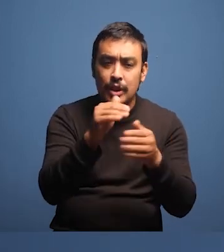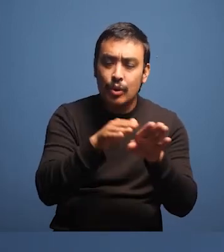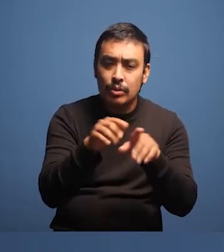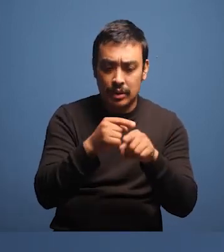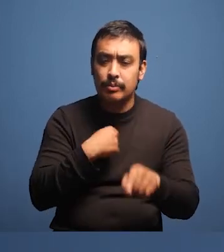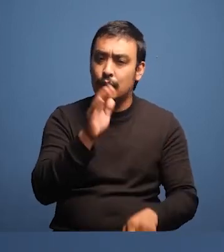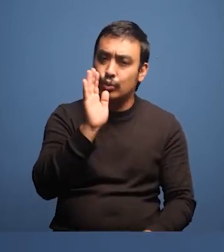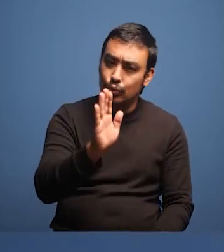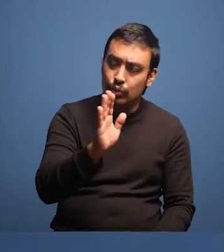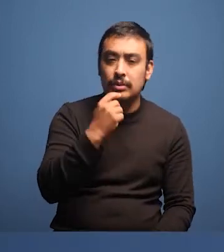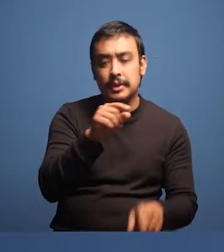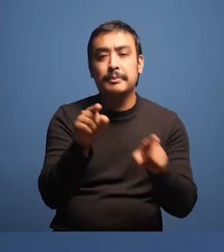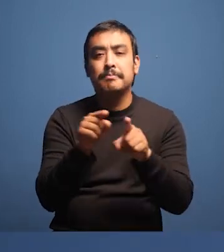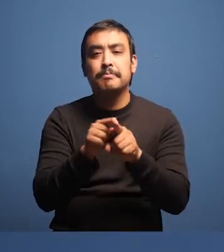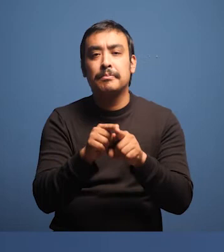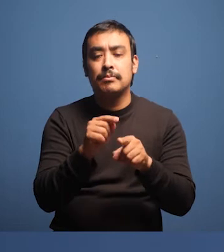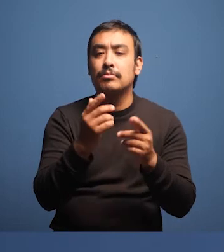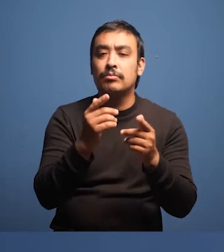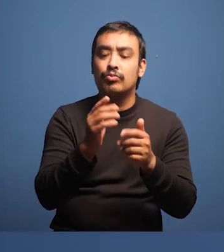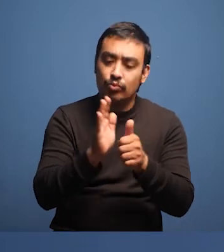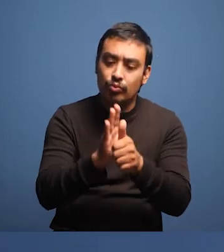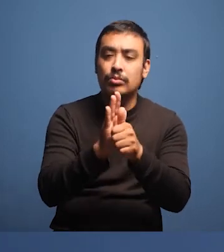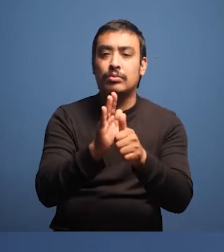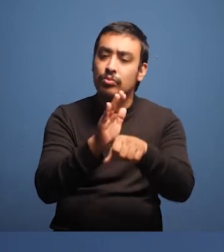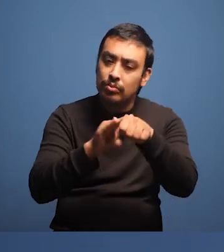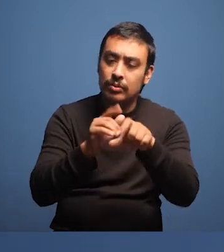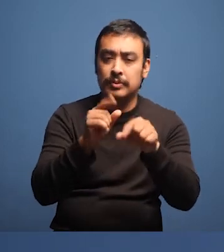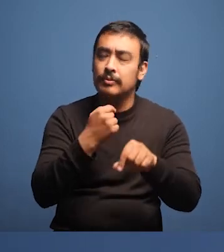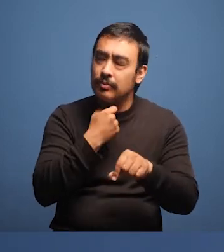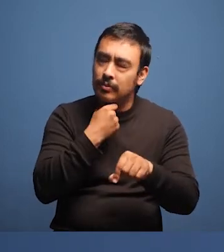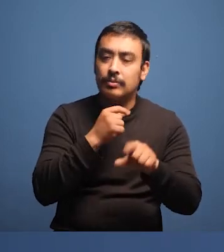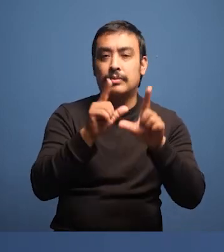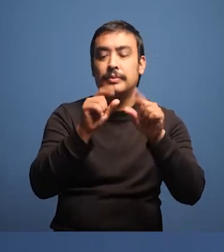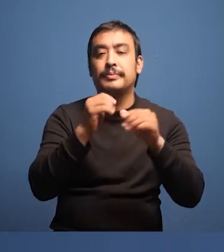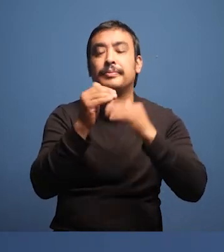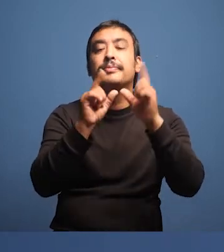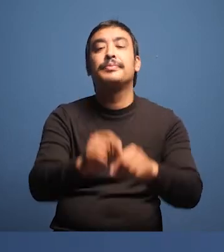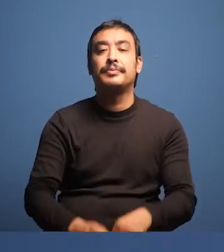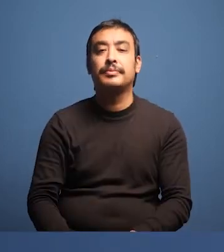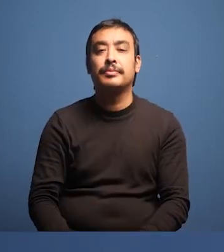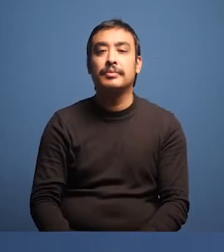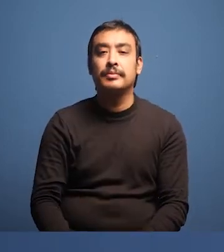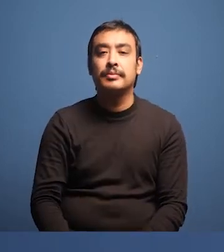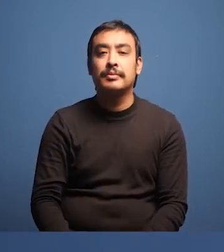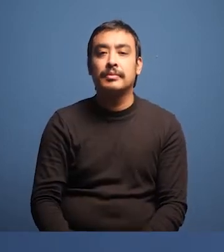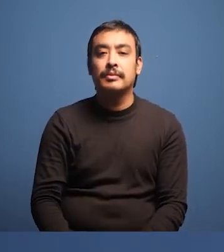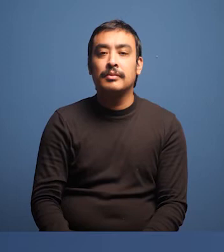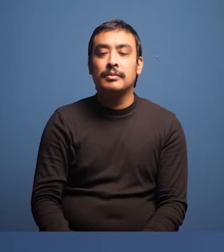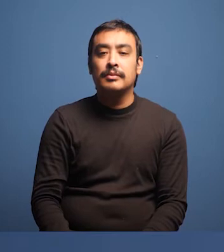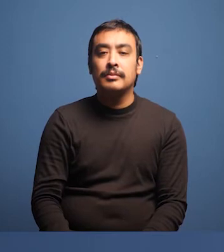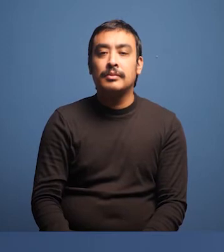छु भनेर खालको चाहिँ हुन्छ नि एउटा सान्त्वना खालको चाहिँ दिन सक्नुपर्छ कि ट्रस्ट अफ फेथ चाहिँ डेभलप गर्न सक्नुपर्छ एकदमै साथीहरू